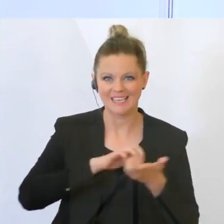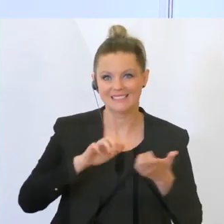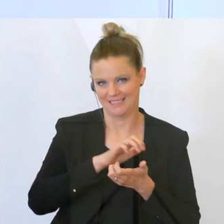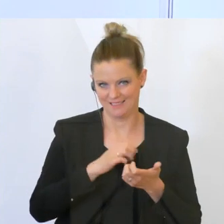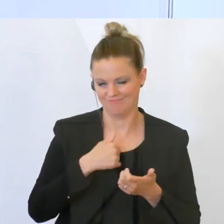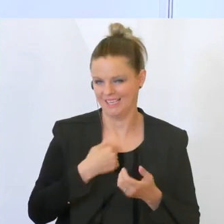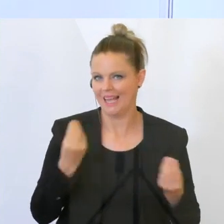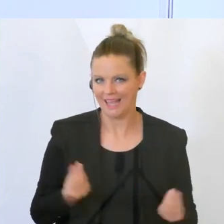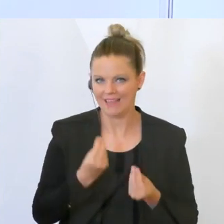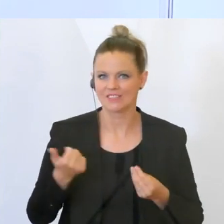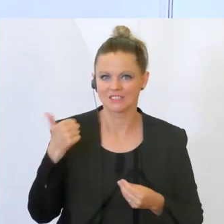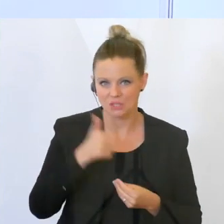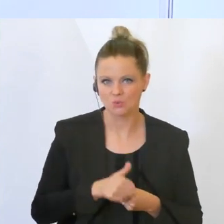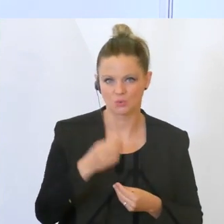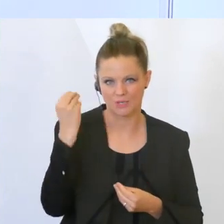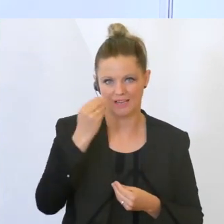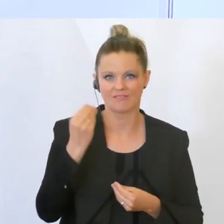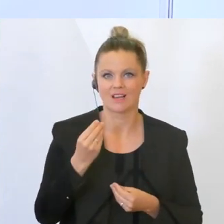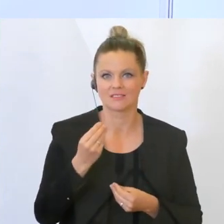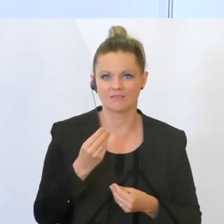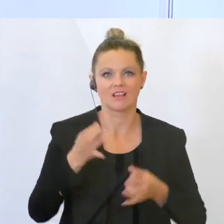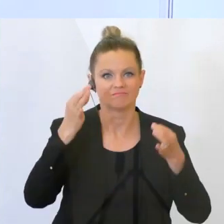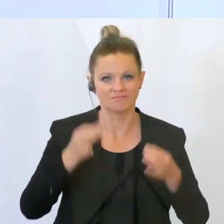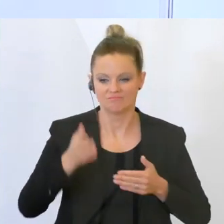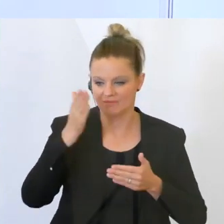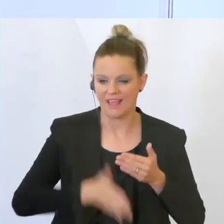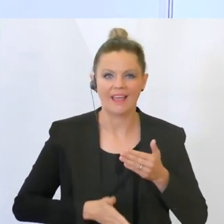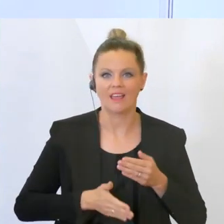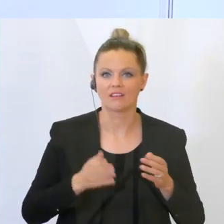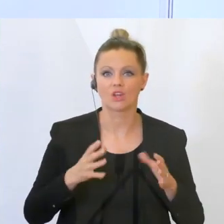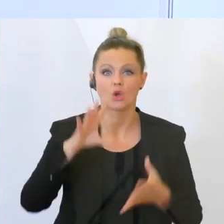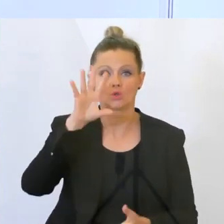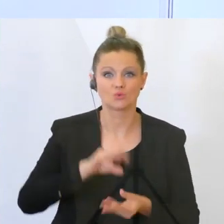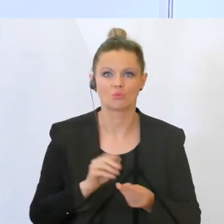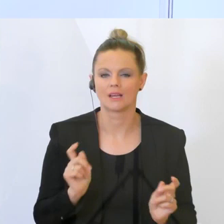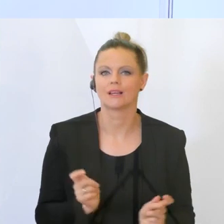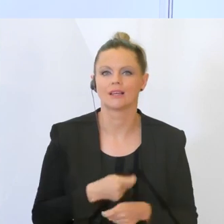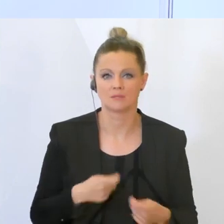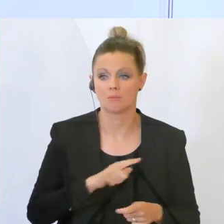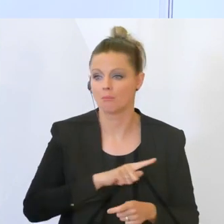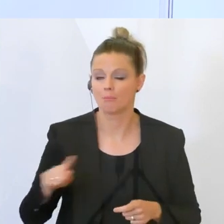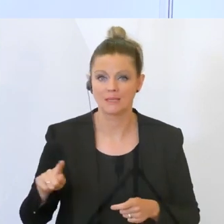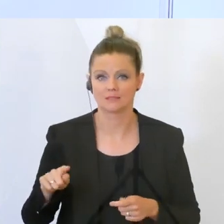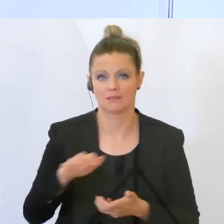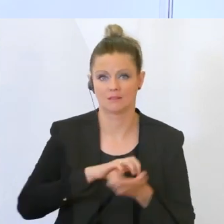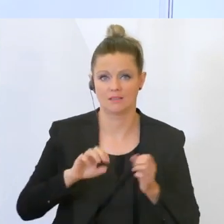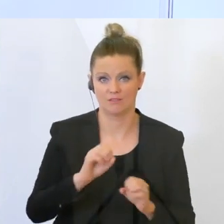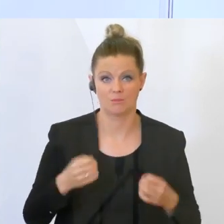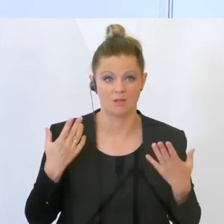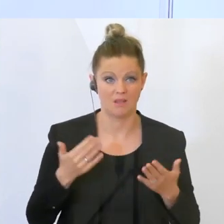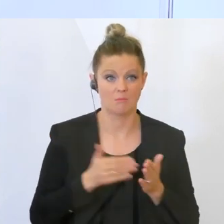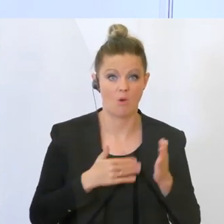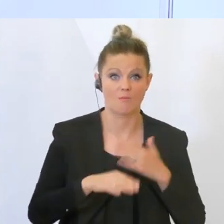es keine endgültigen Summen gibt, bis diese Krise vorbei ist. Und deswegen haben wir auch immer gesagt, wenn es mehr Geld braucht, wird es mehr Geld